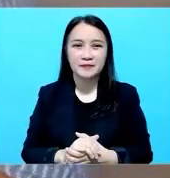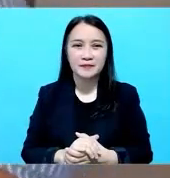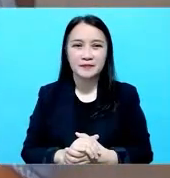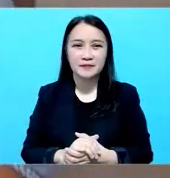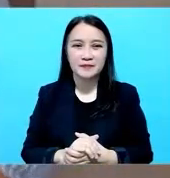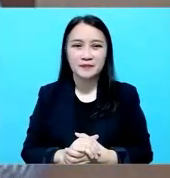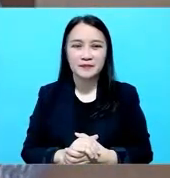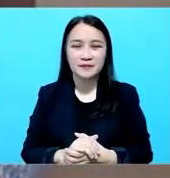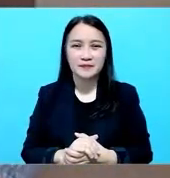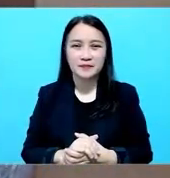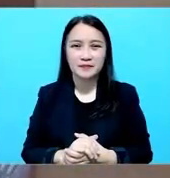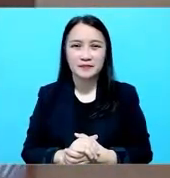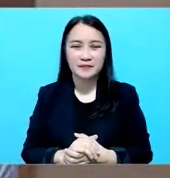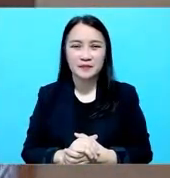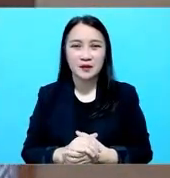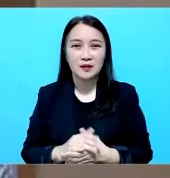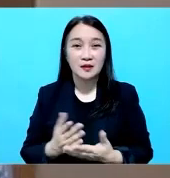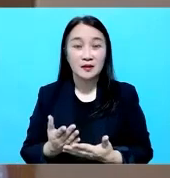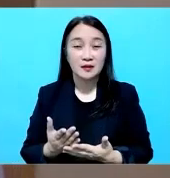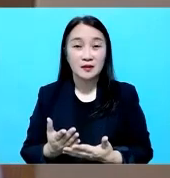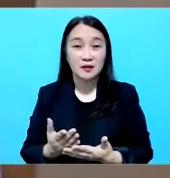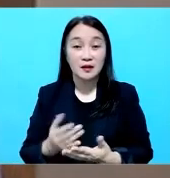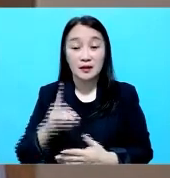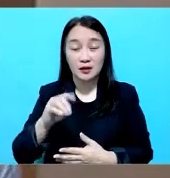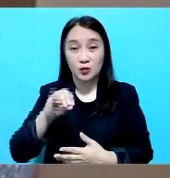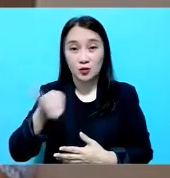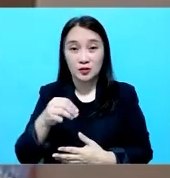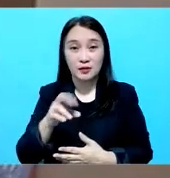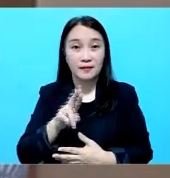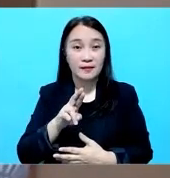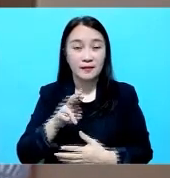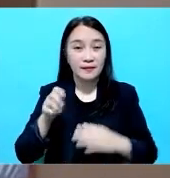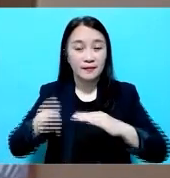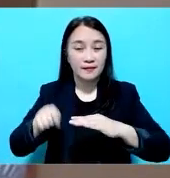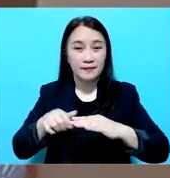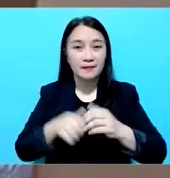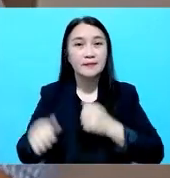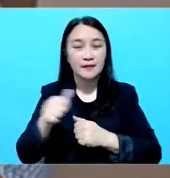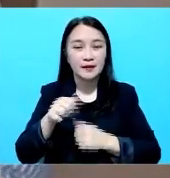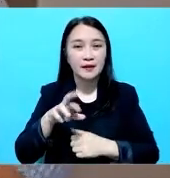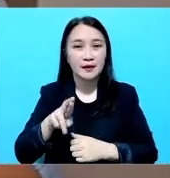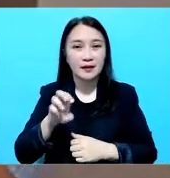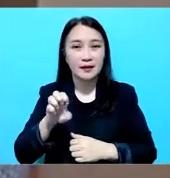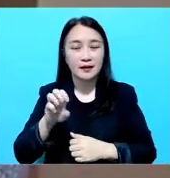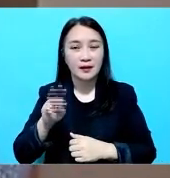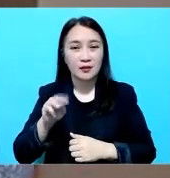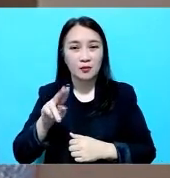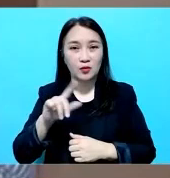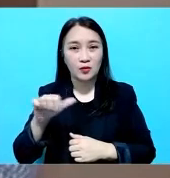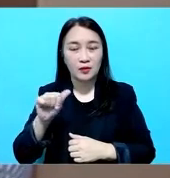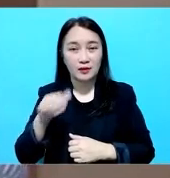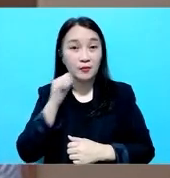Chero Jester mismo, si Justice Secretary Boy Remulla na nga ang nagsabing posibleng bukas na umuwi si suspended